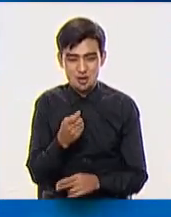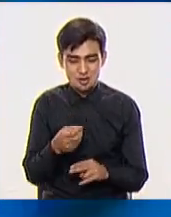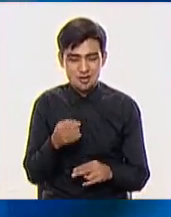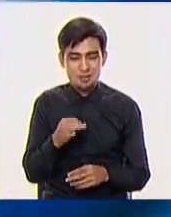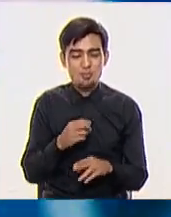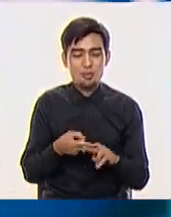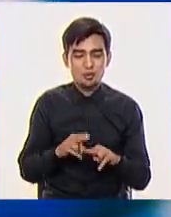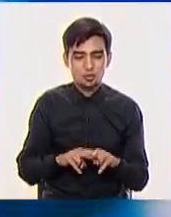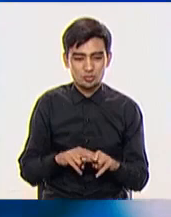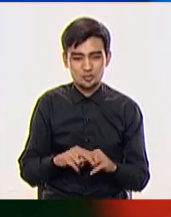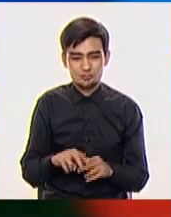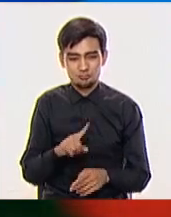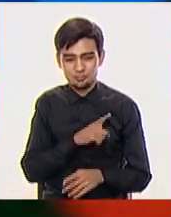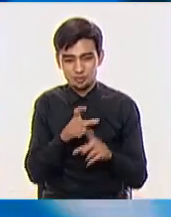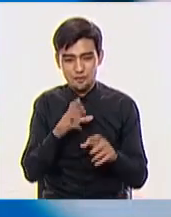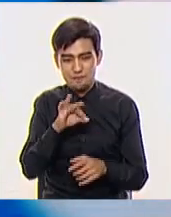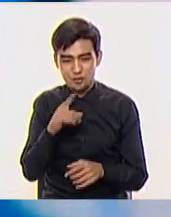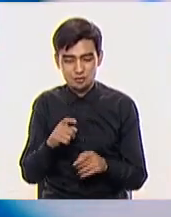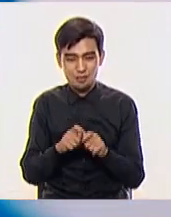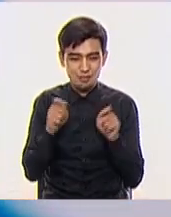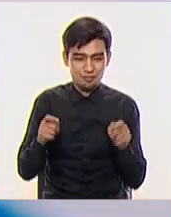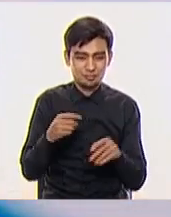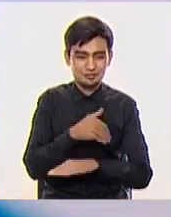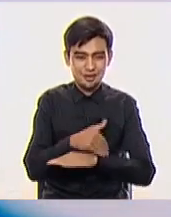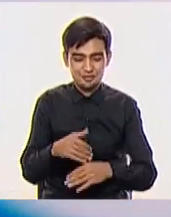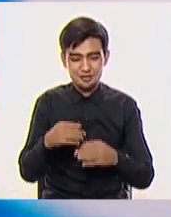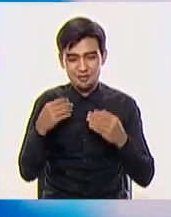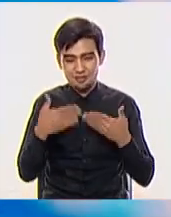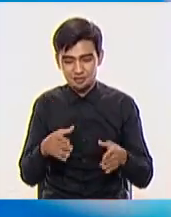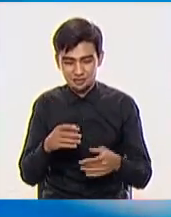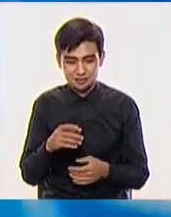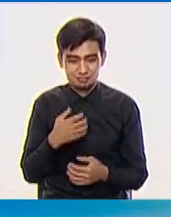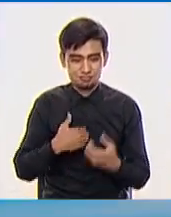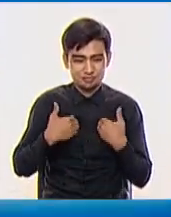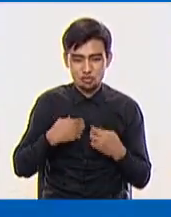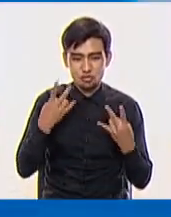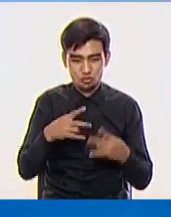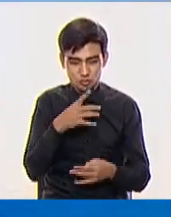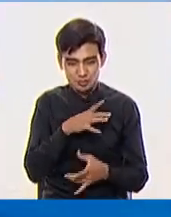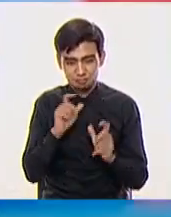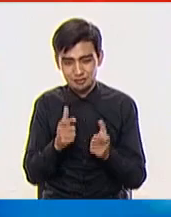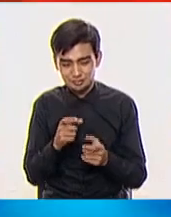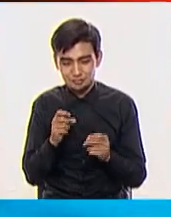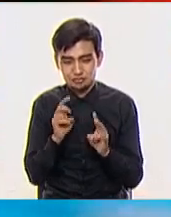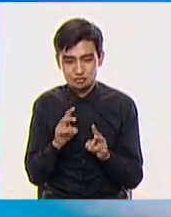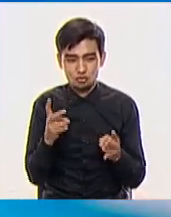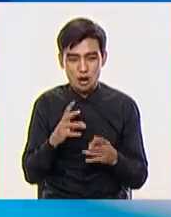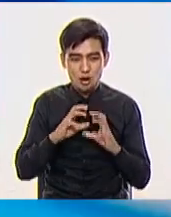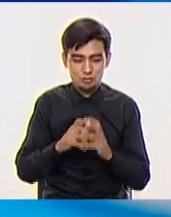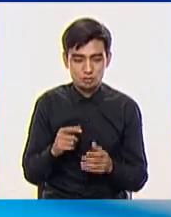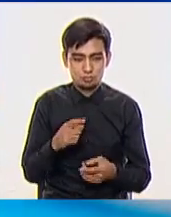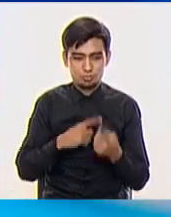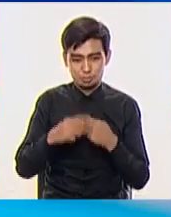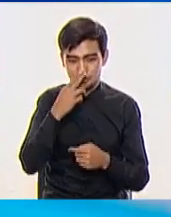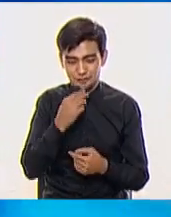Поэтому специалисты ВОЗ призывают не спешить с открытием границ и снятием карантинных мер. Но, несмотря на предостережение, мир спешит вернуться